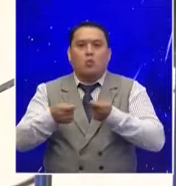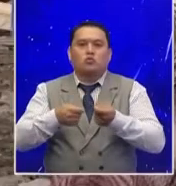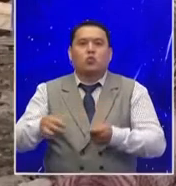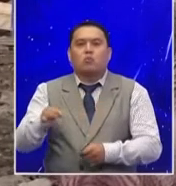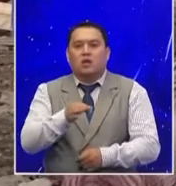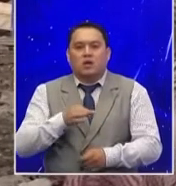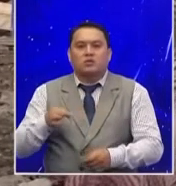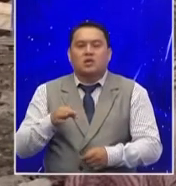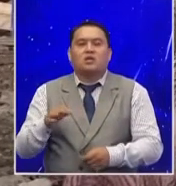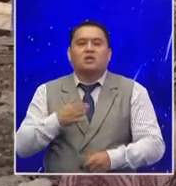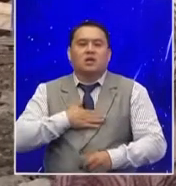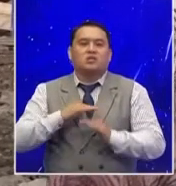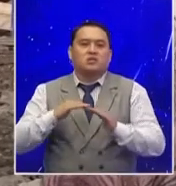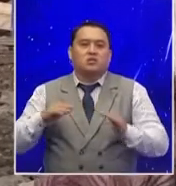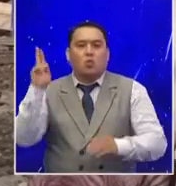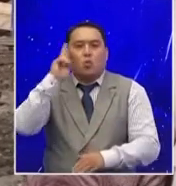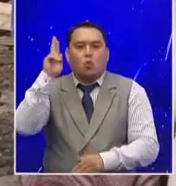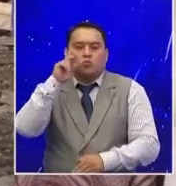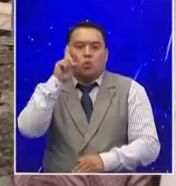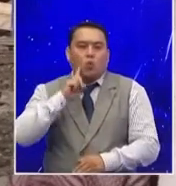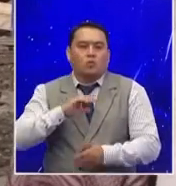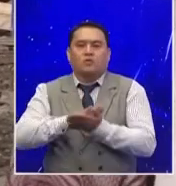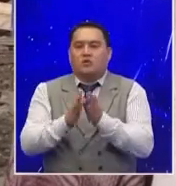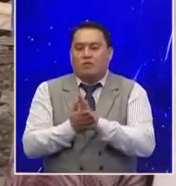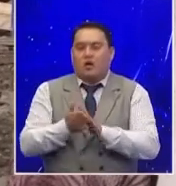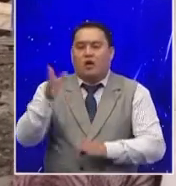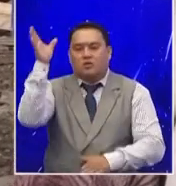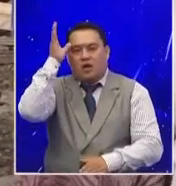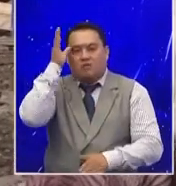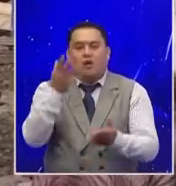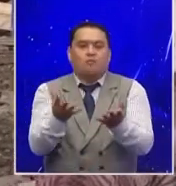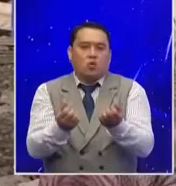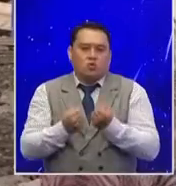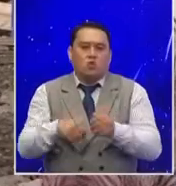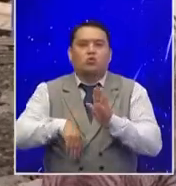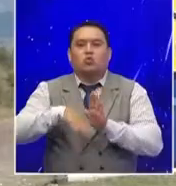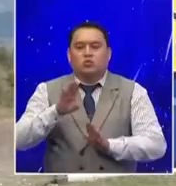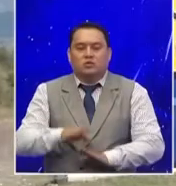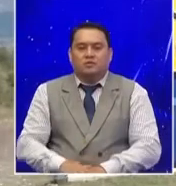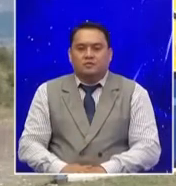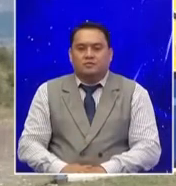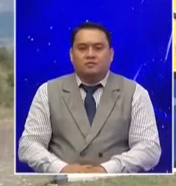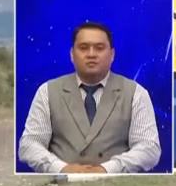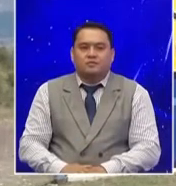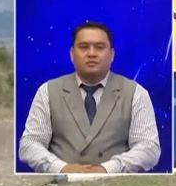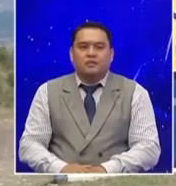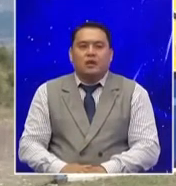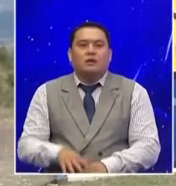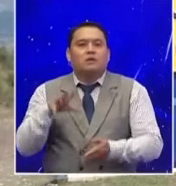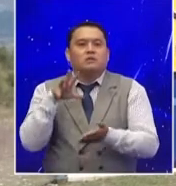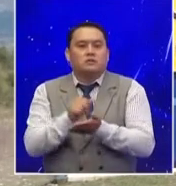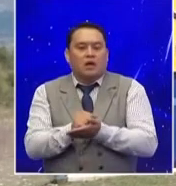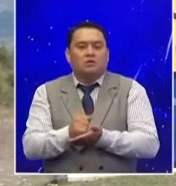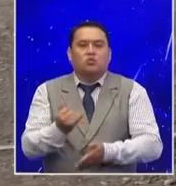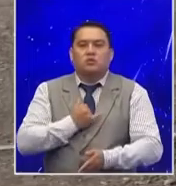области. Отныне наши дети будут учиться в комфортных условиях. Знания получать будет намного легче. Также благодаря дорожной карте